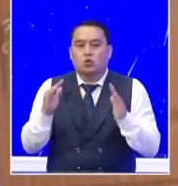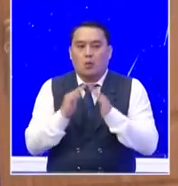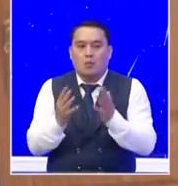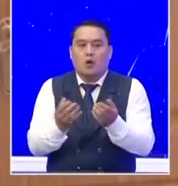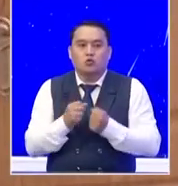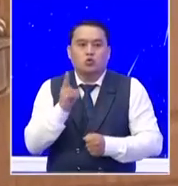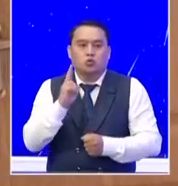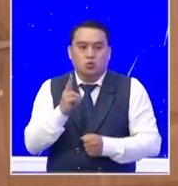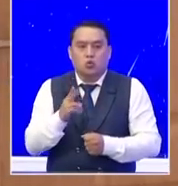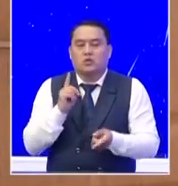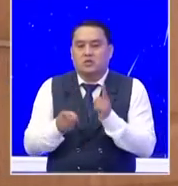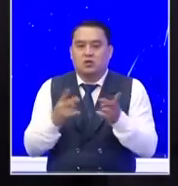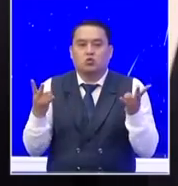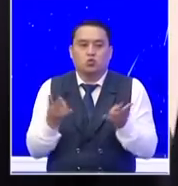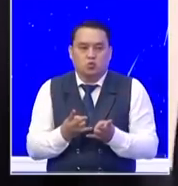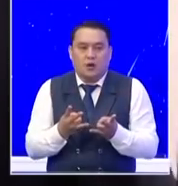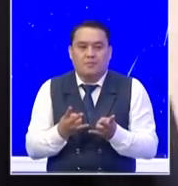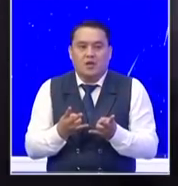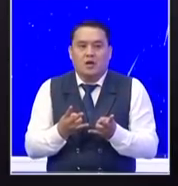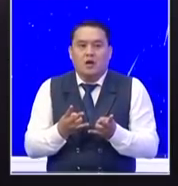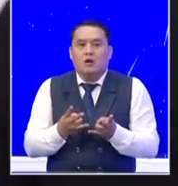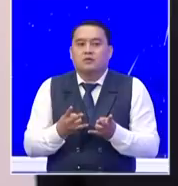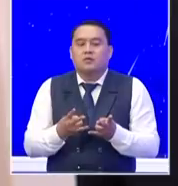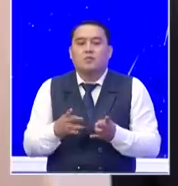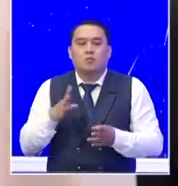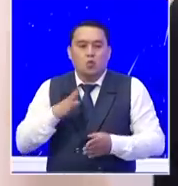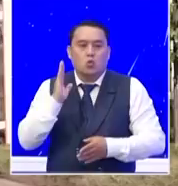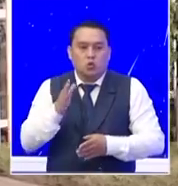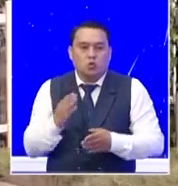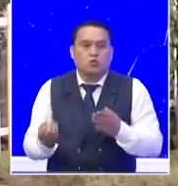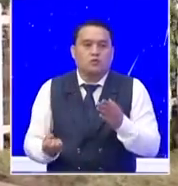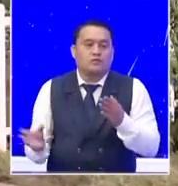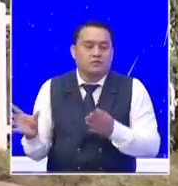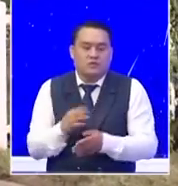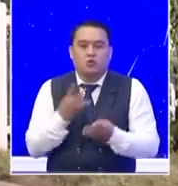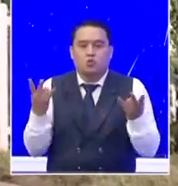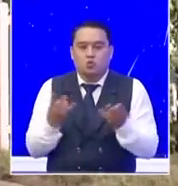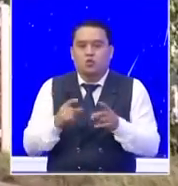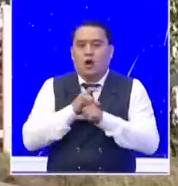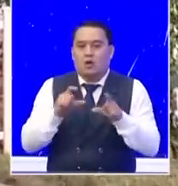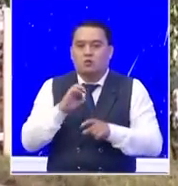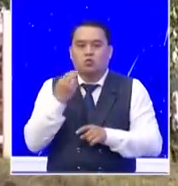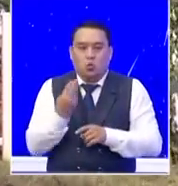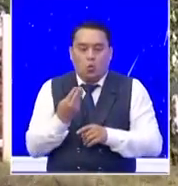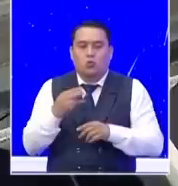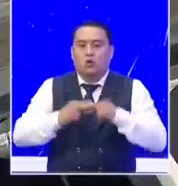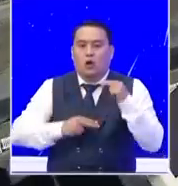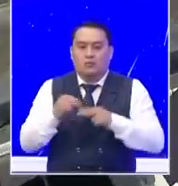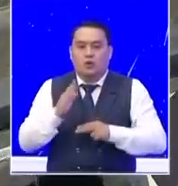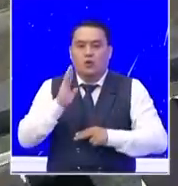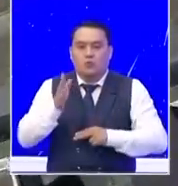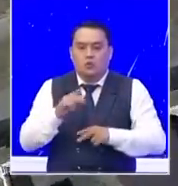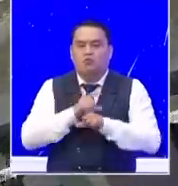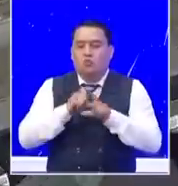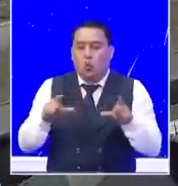получили те, кто в них действительно нуждался. К слову, уже в скором времени здесь появятся все необходимые объекты социальной инфраструктуры в